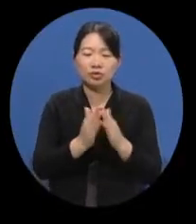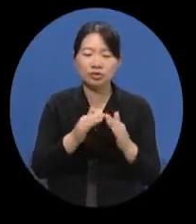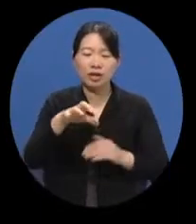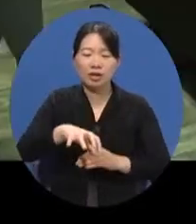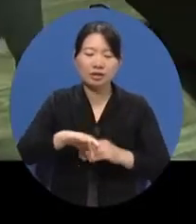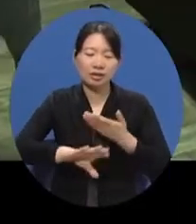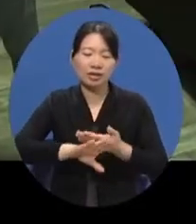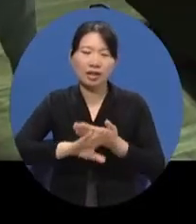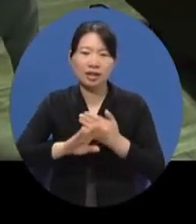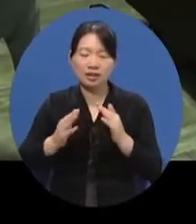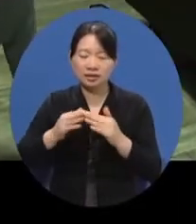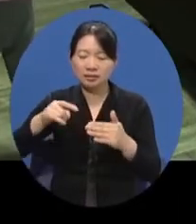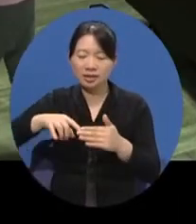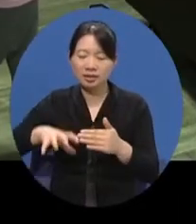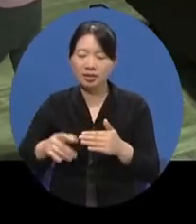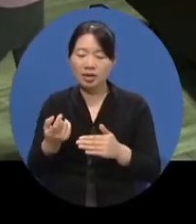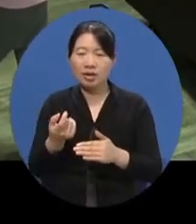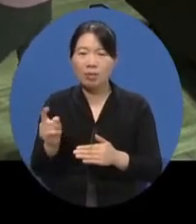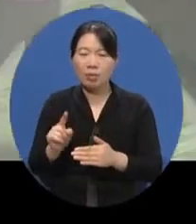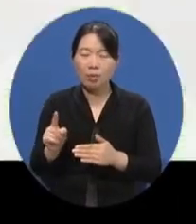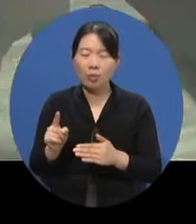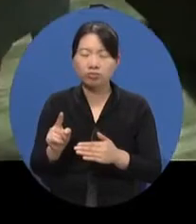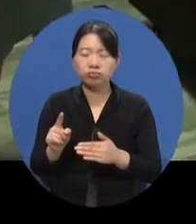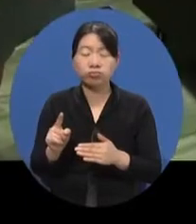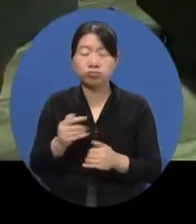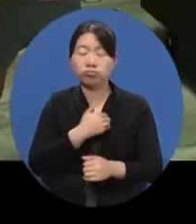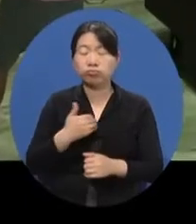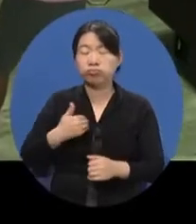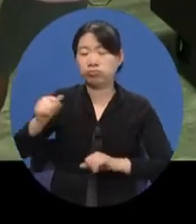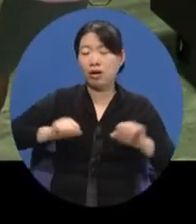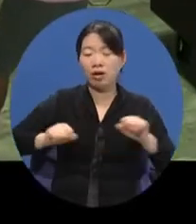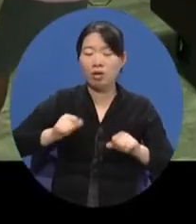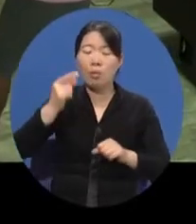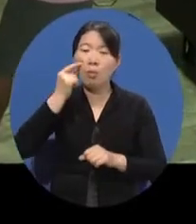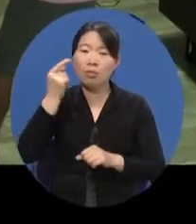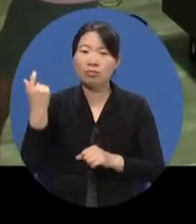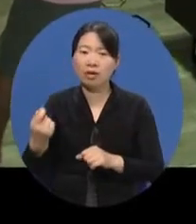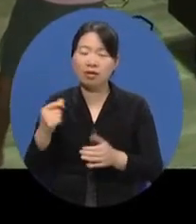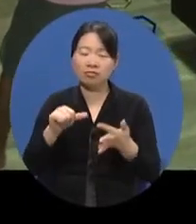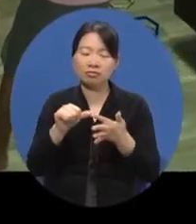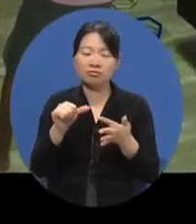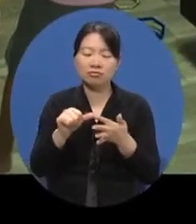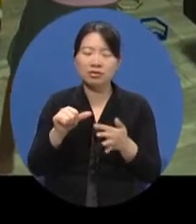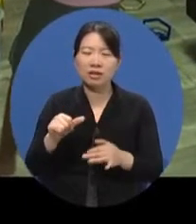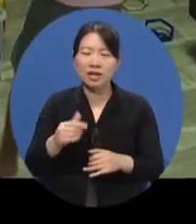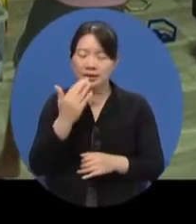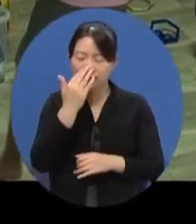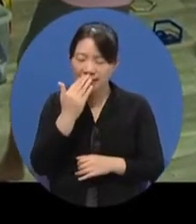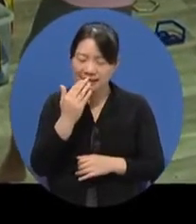유치원에서와는 달리 집에서는 좀처럼 길을 펴지 못하는 상길이. 둘째 상길이의